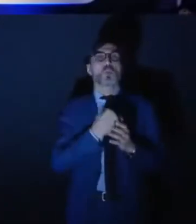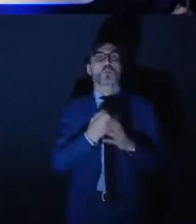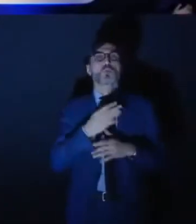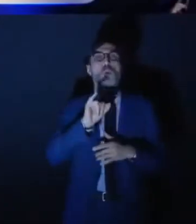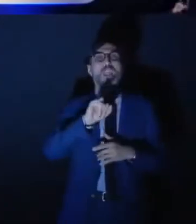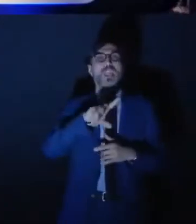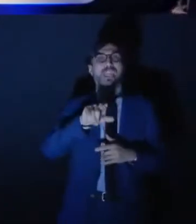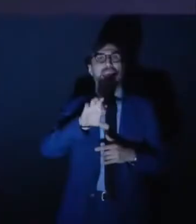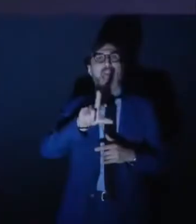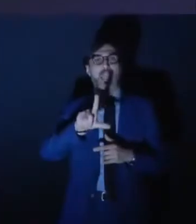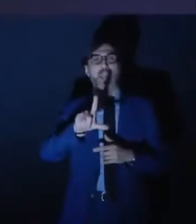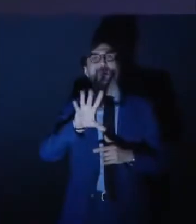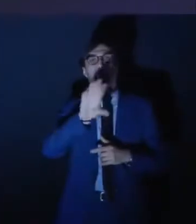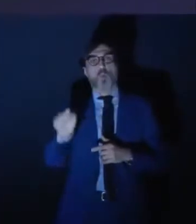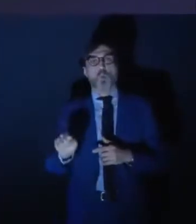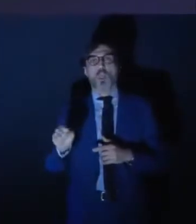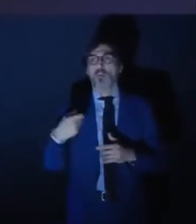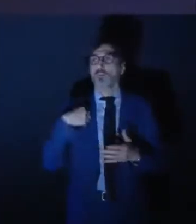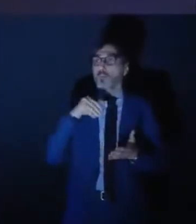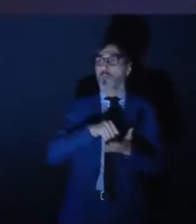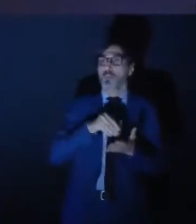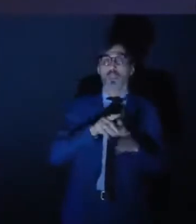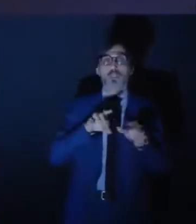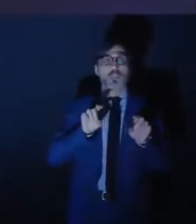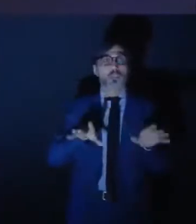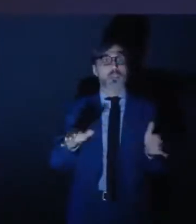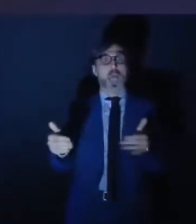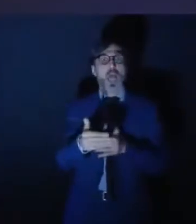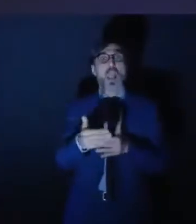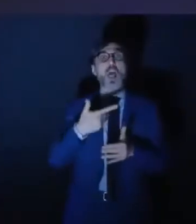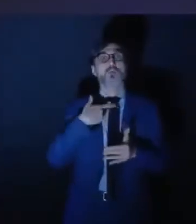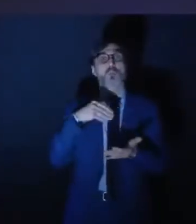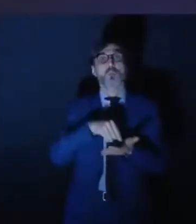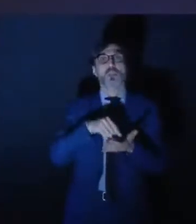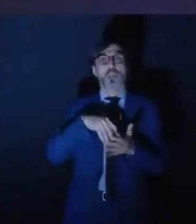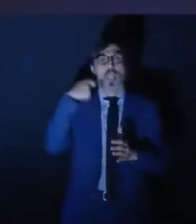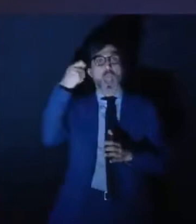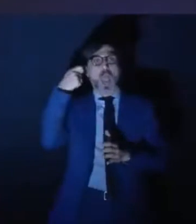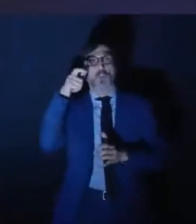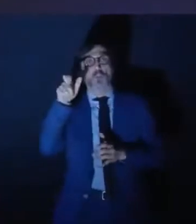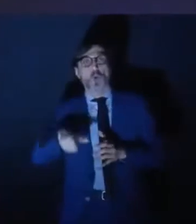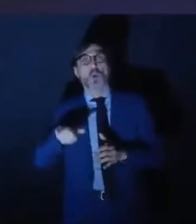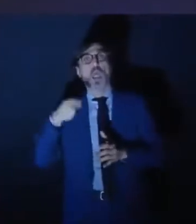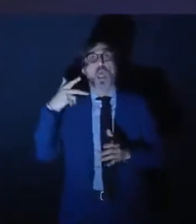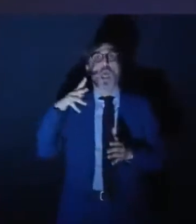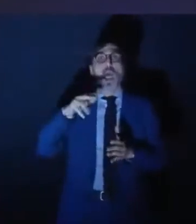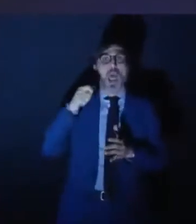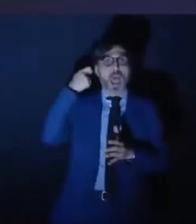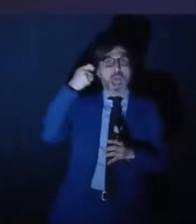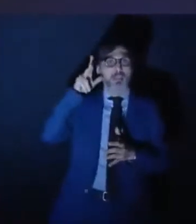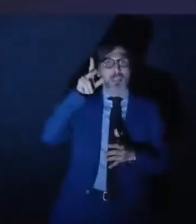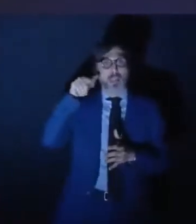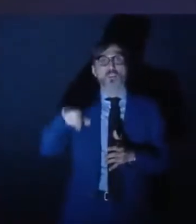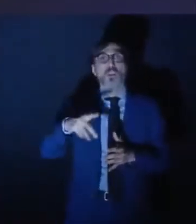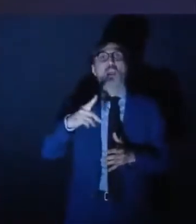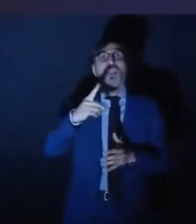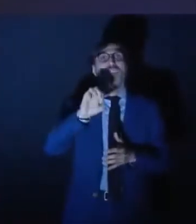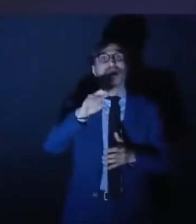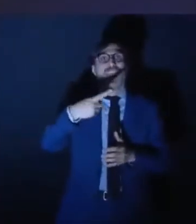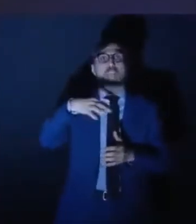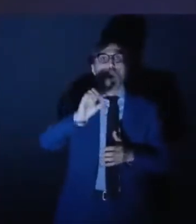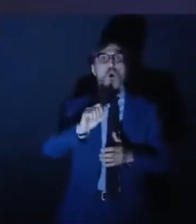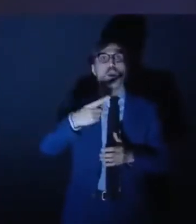sono in sala so che sono presenti anche l'attore l'attrice protagonista diego gran